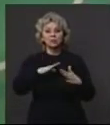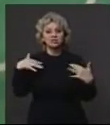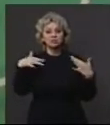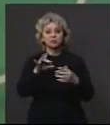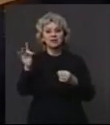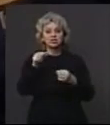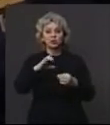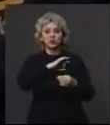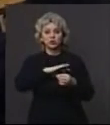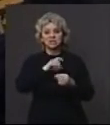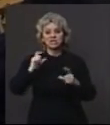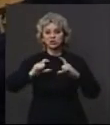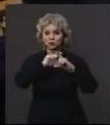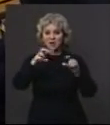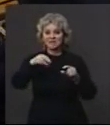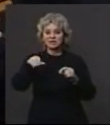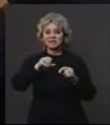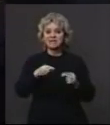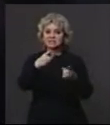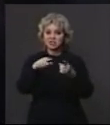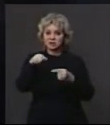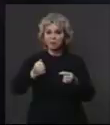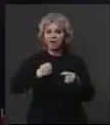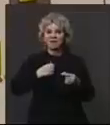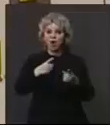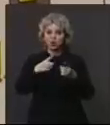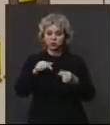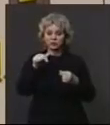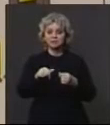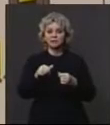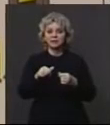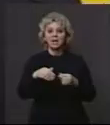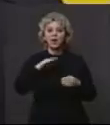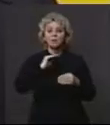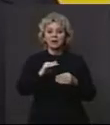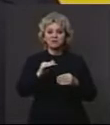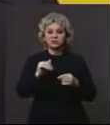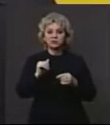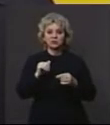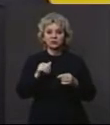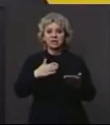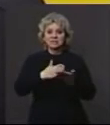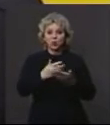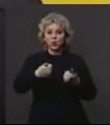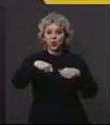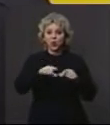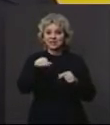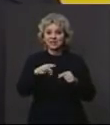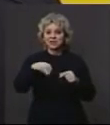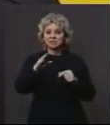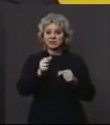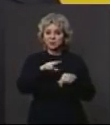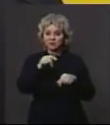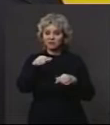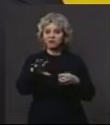сборной Ростовского юридического института МВД по стрельбе из боевого оружия. Профессию сотрудника органов внутренних дел я выбрал,